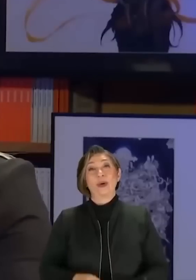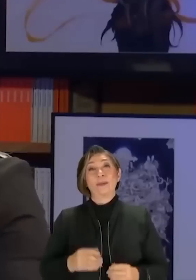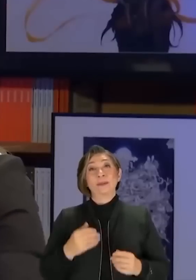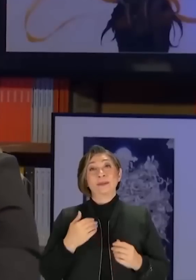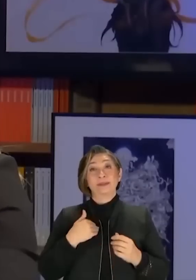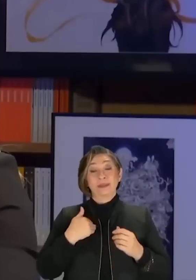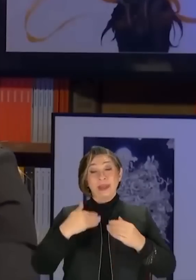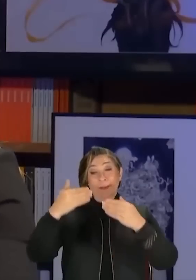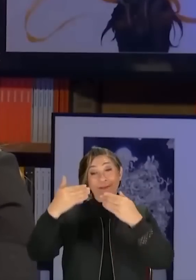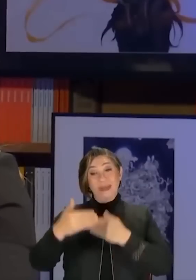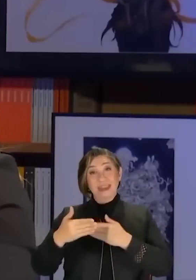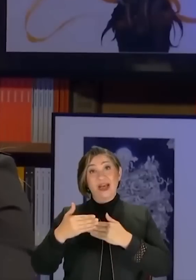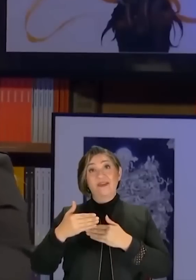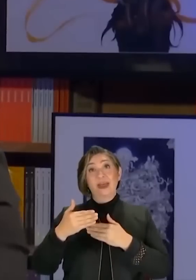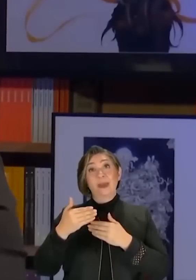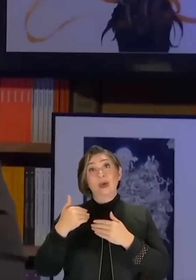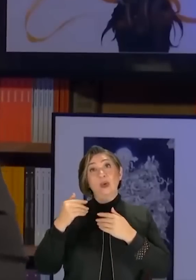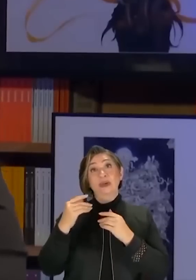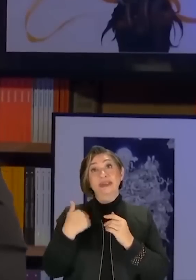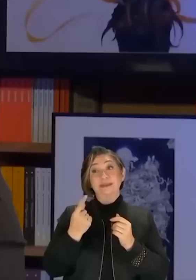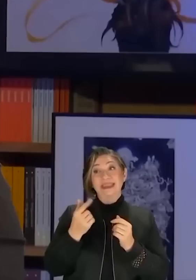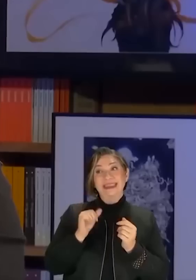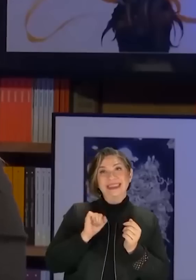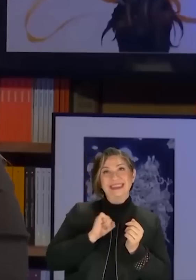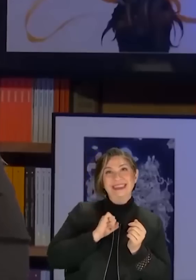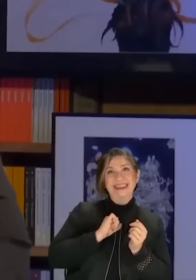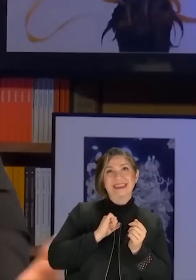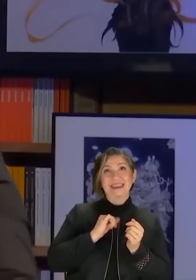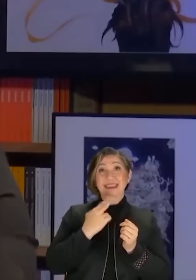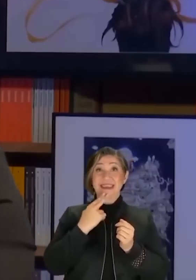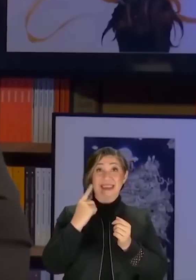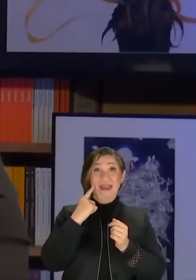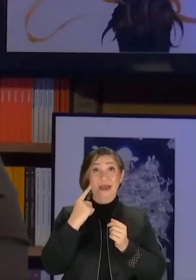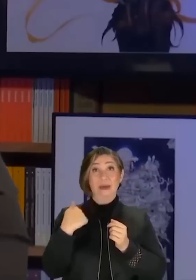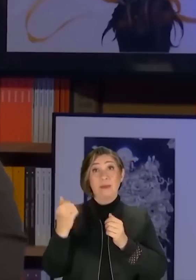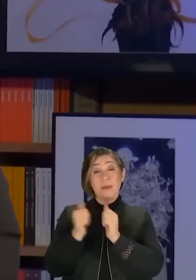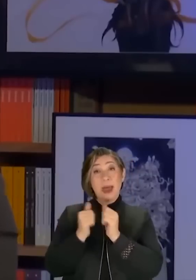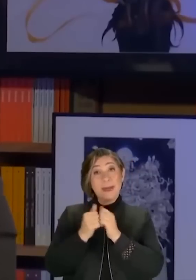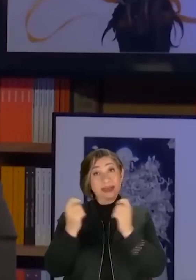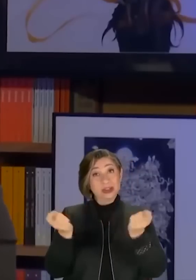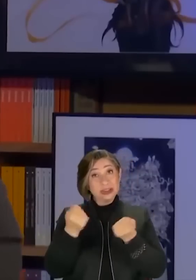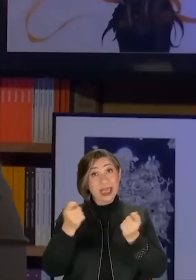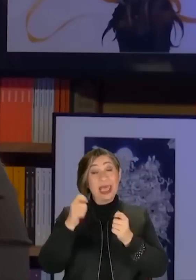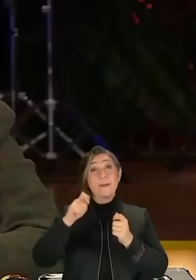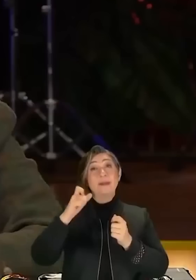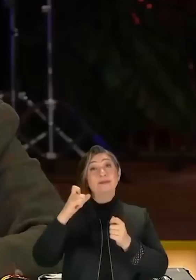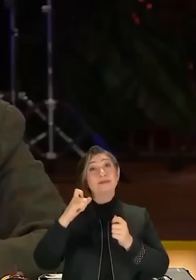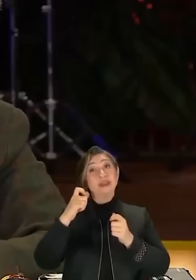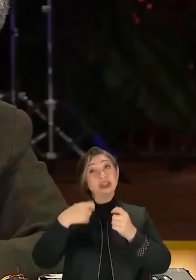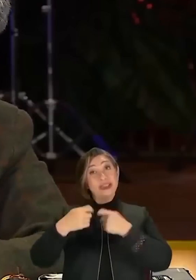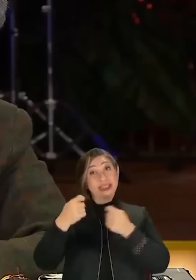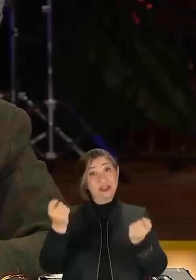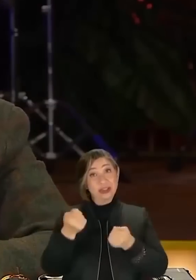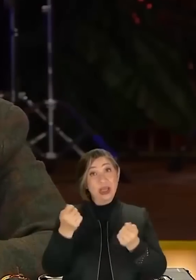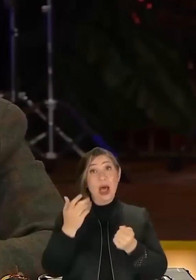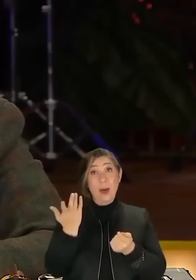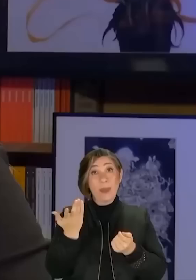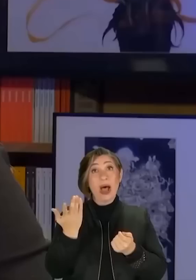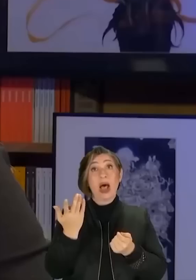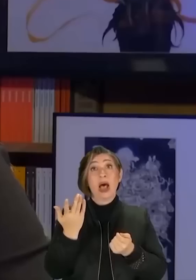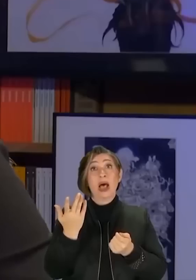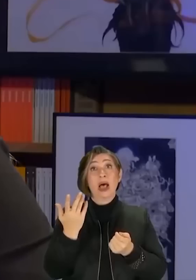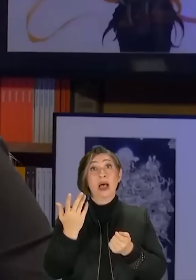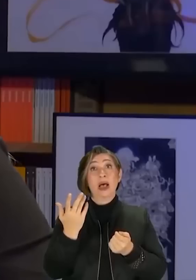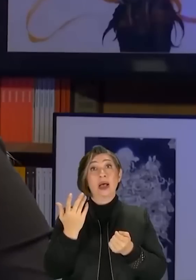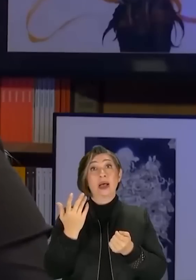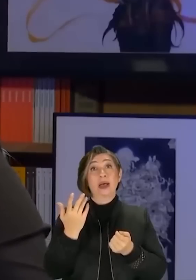ben mesafemi koruyorum, biraz çekiniyorum. Seda Hanım'la. Biz beraber çalıştık, aynı yapım şirketinde çalıştık. Evet, evet. Ama böyle şeydir